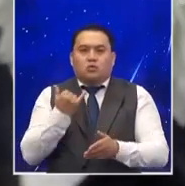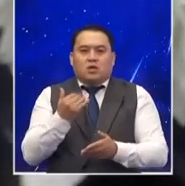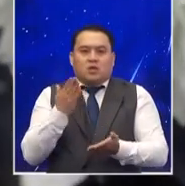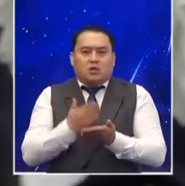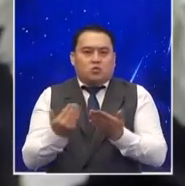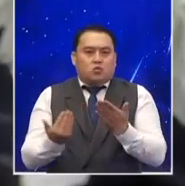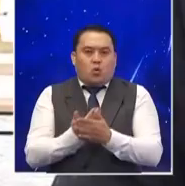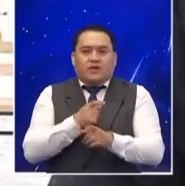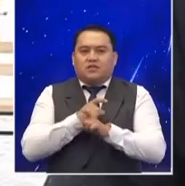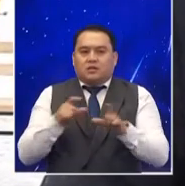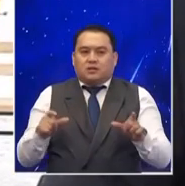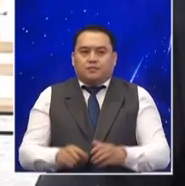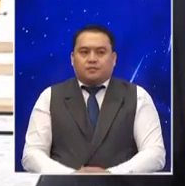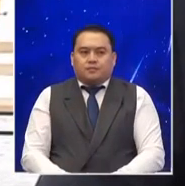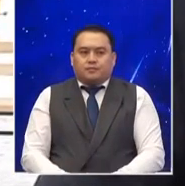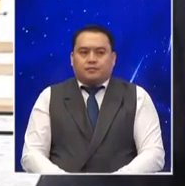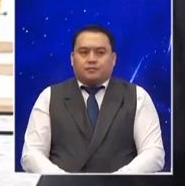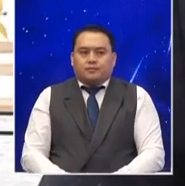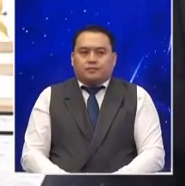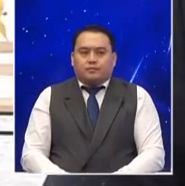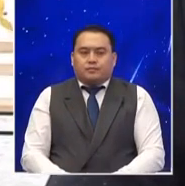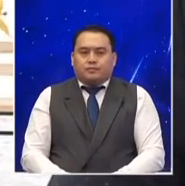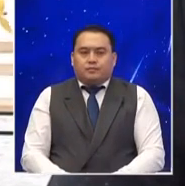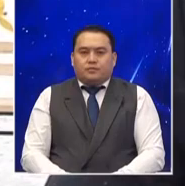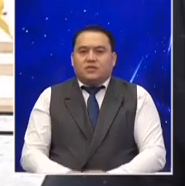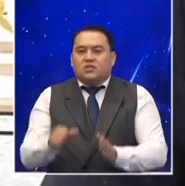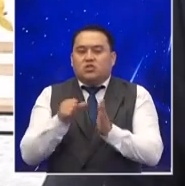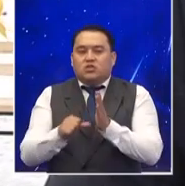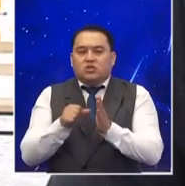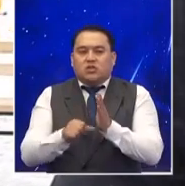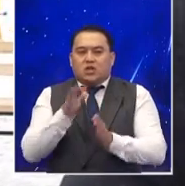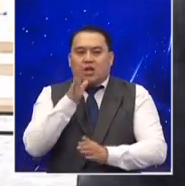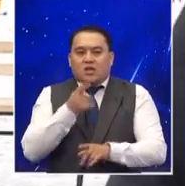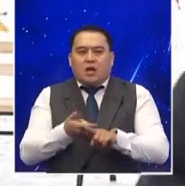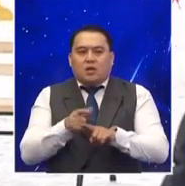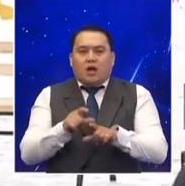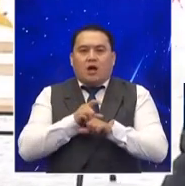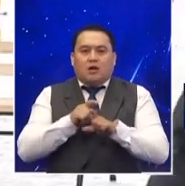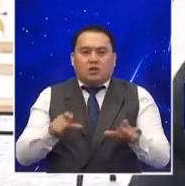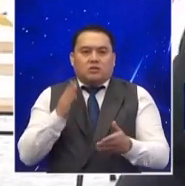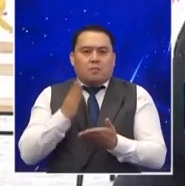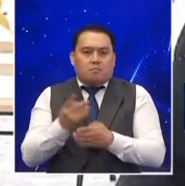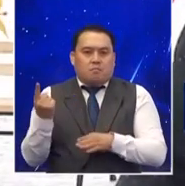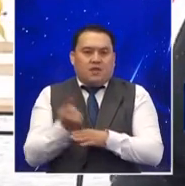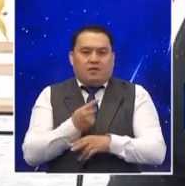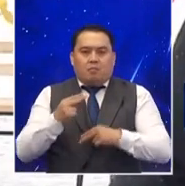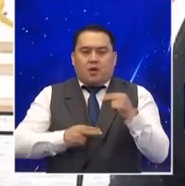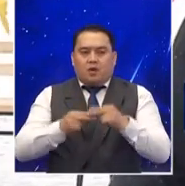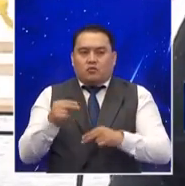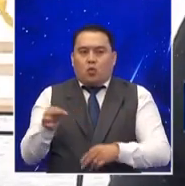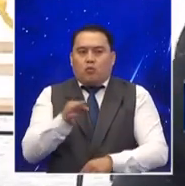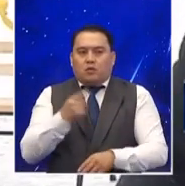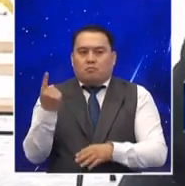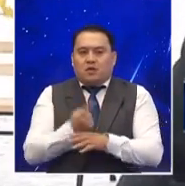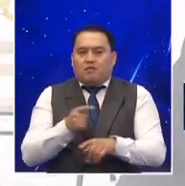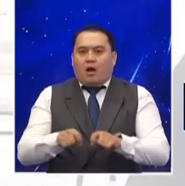новое здание. Уже 60 лет, как существует эта организация. Вот впервые мы такое построили. Вообще в области